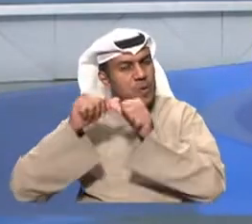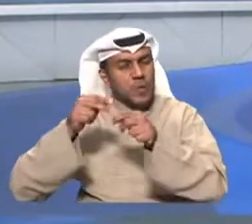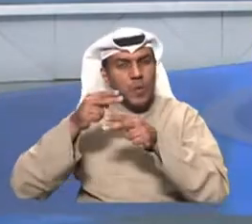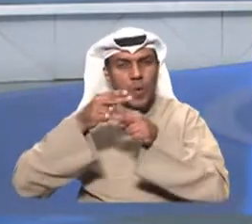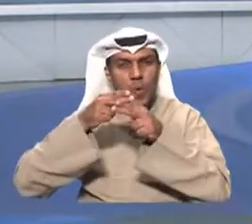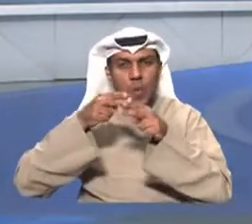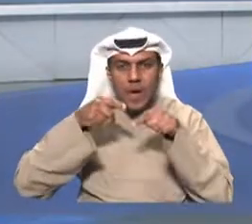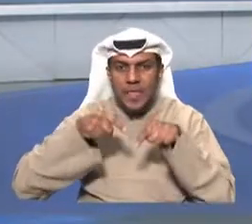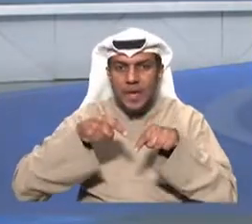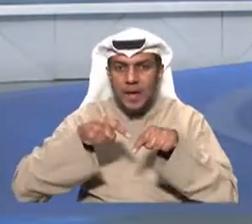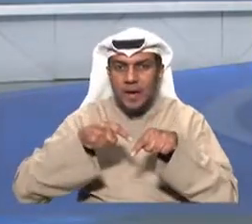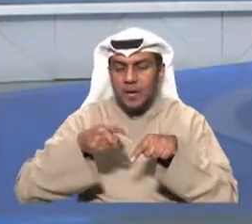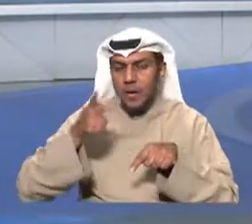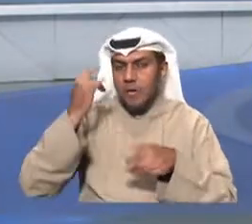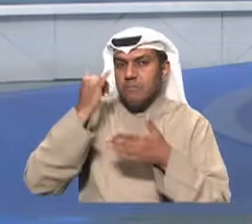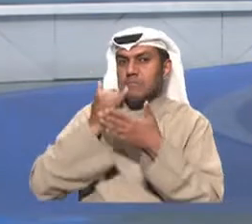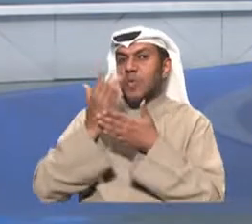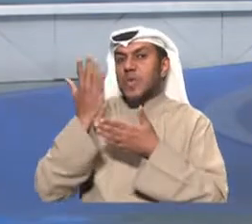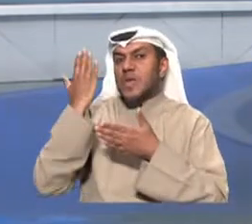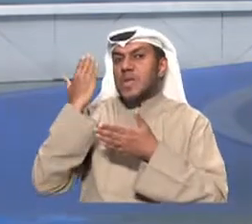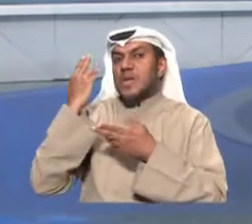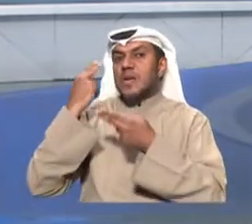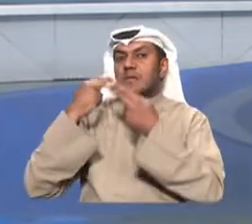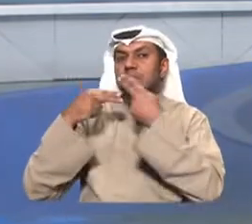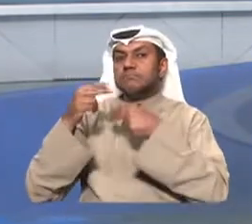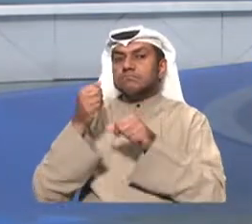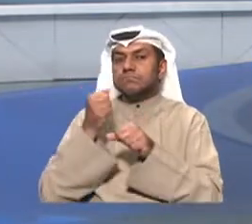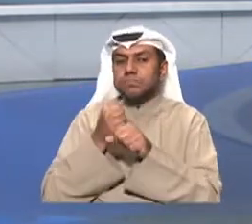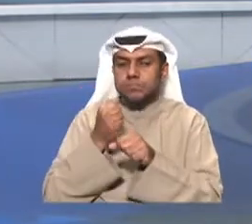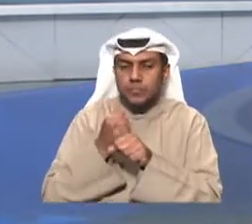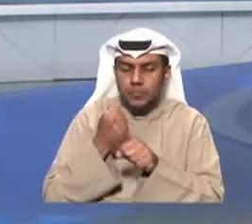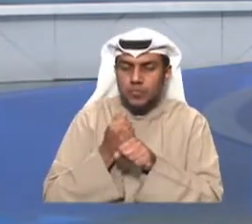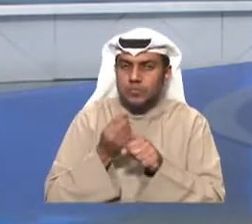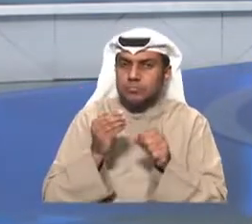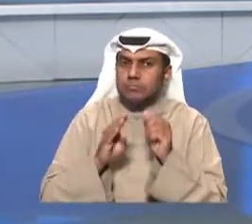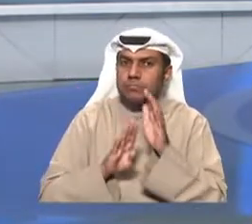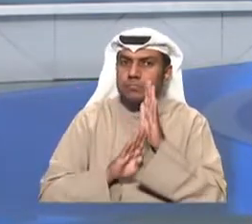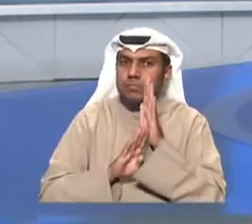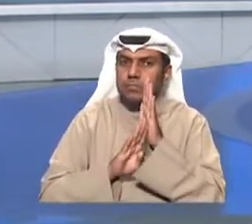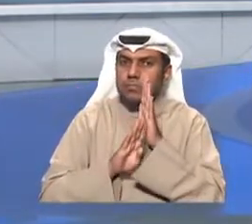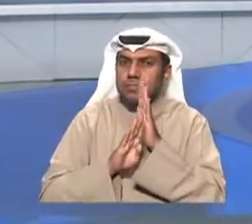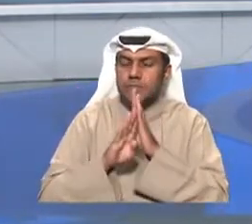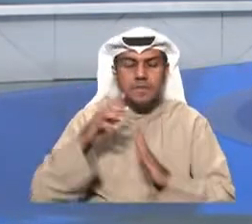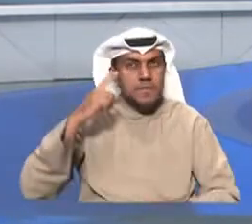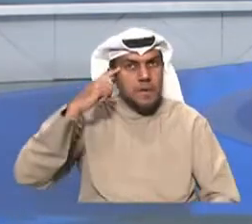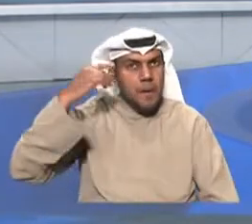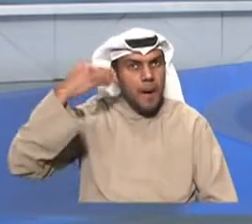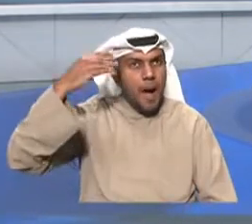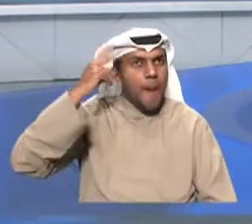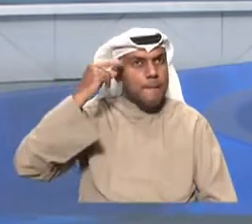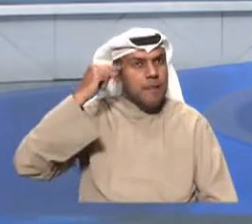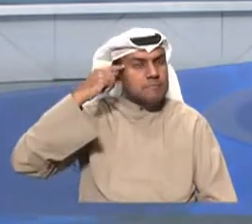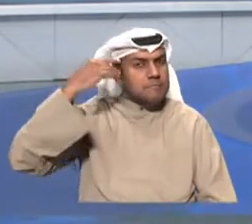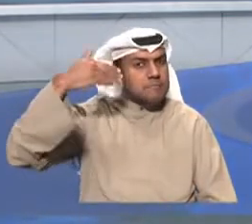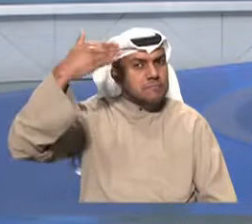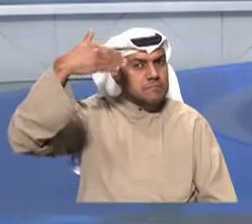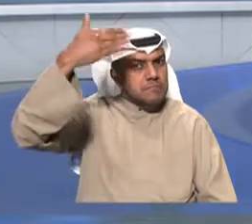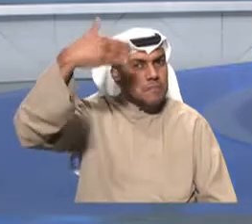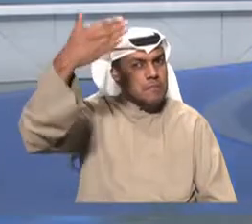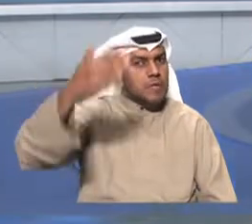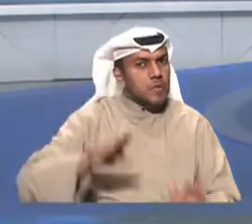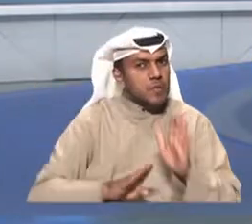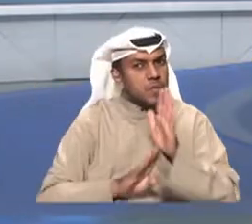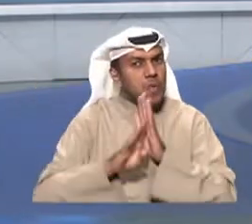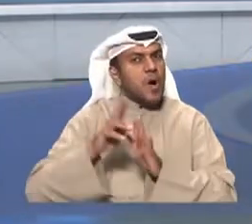برؤى تنموية تعزز الاستقلال والسيادة الوطنية بطموحات متجددة للأجيال